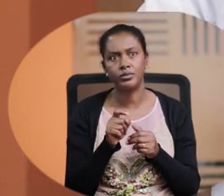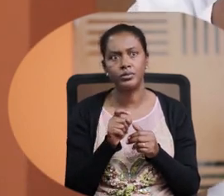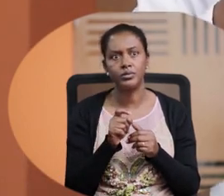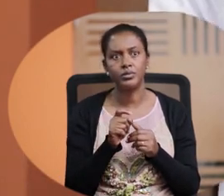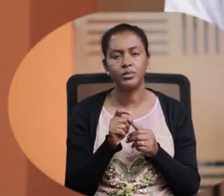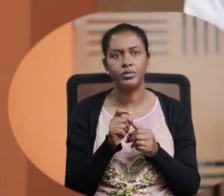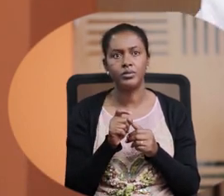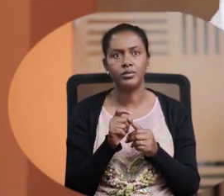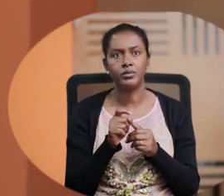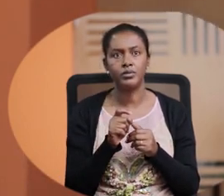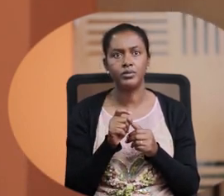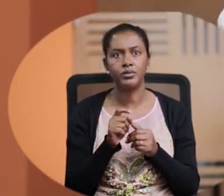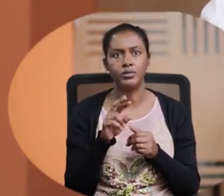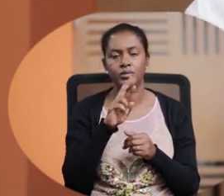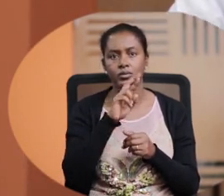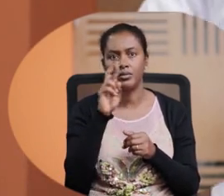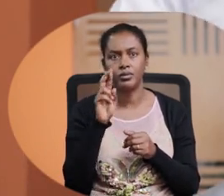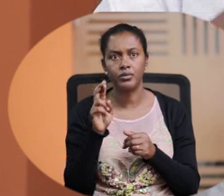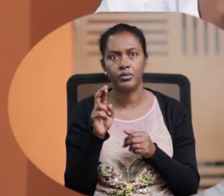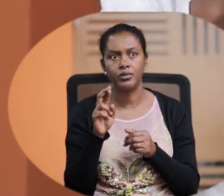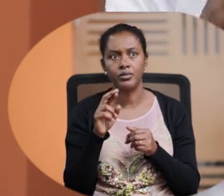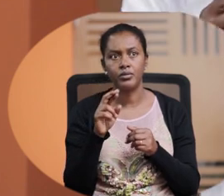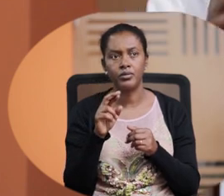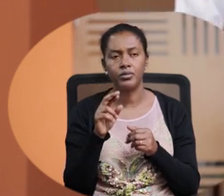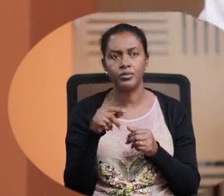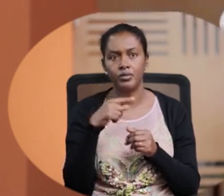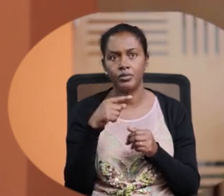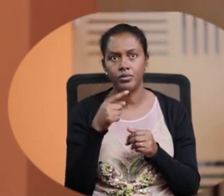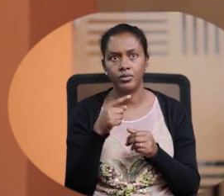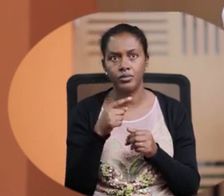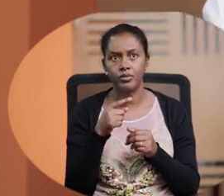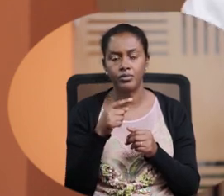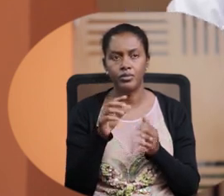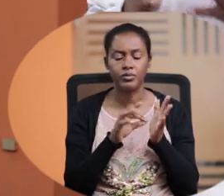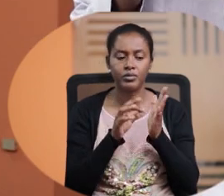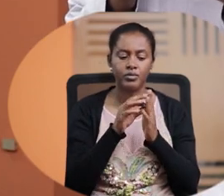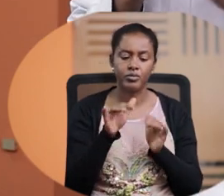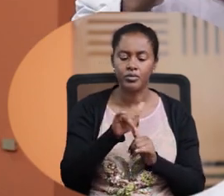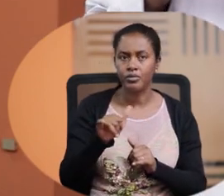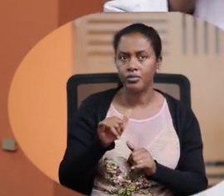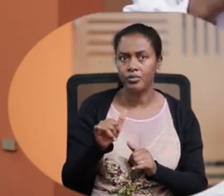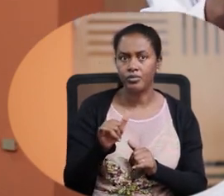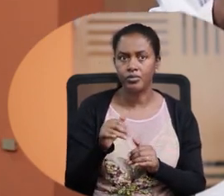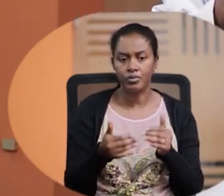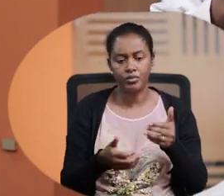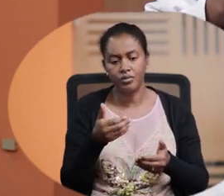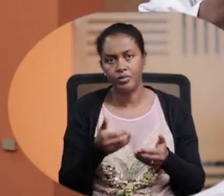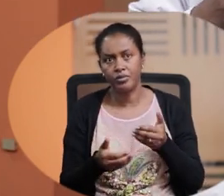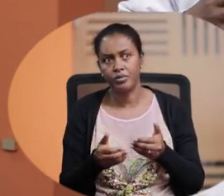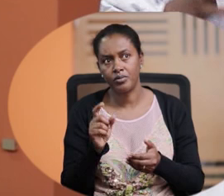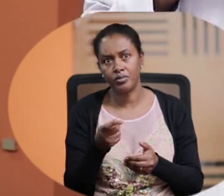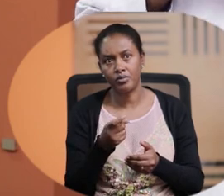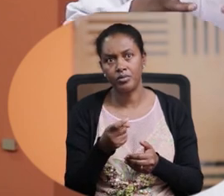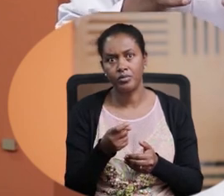Reeshoo jechuun maalinni reeshoo jechuun bifa hiruutiin wantoota yuunitii walfakkaataa qaban lama karaa ittiin waliin madaallu akka ta'e